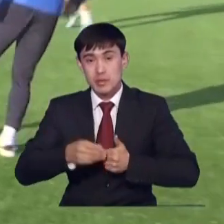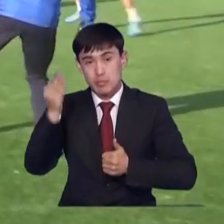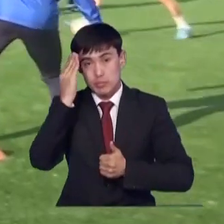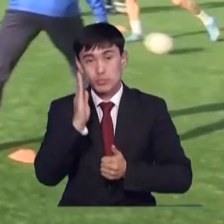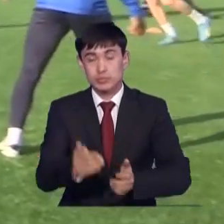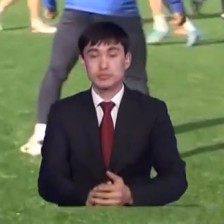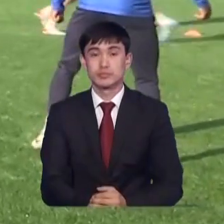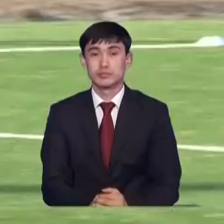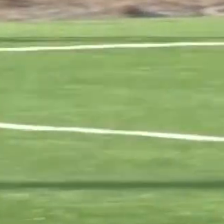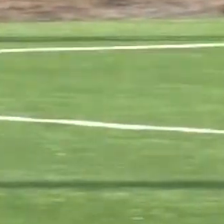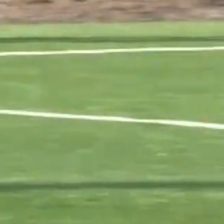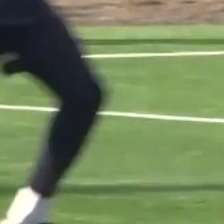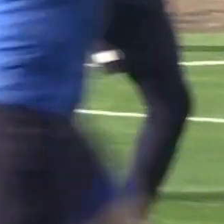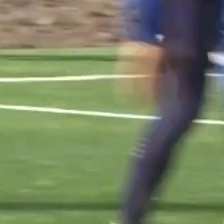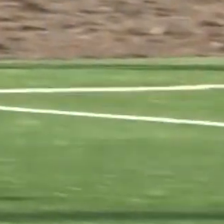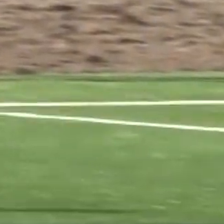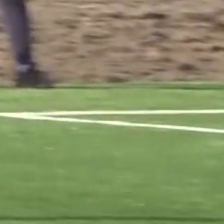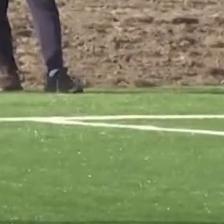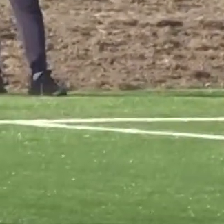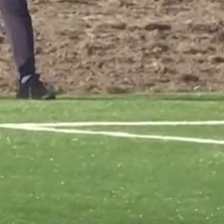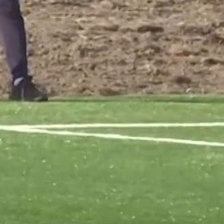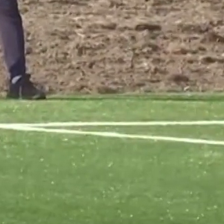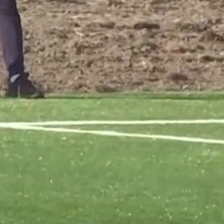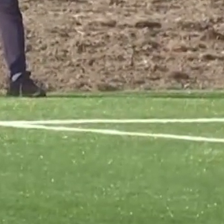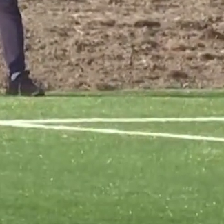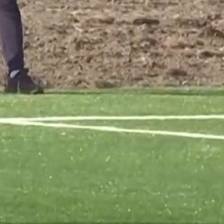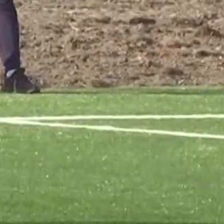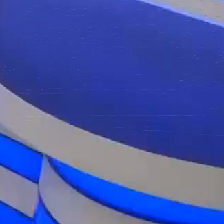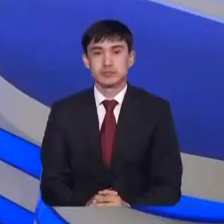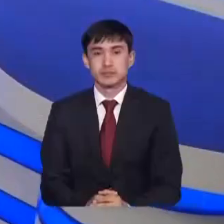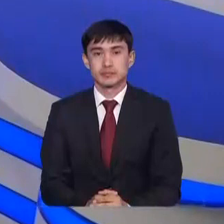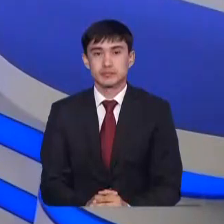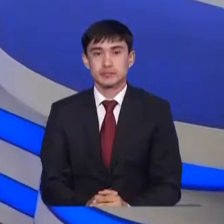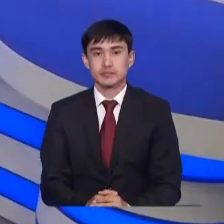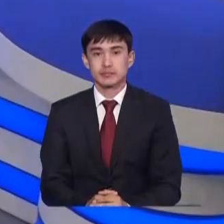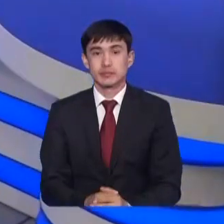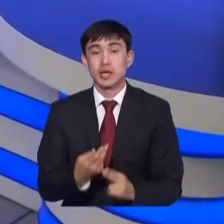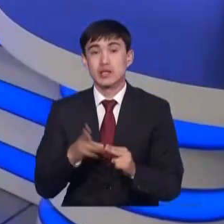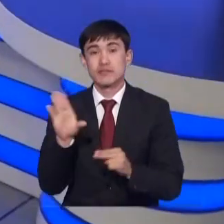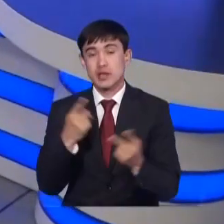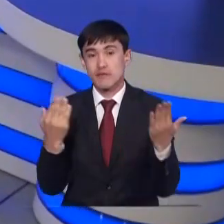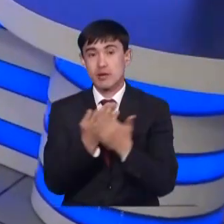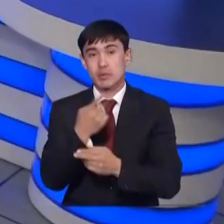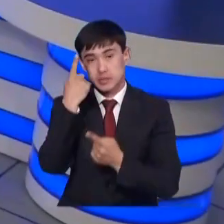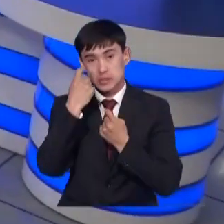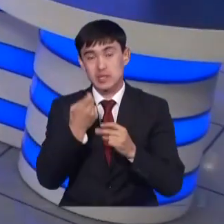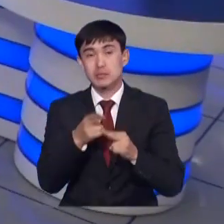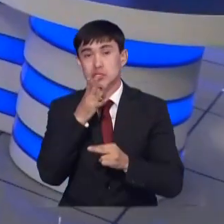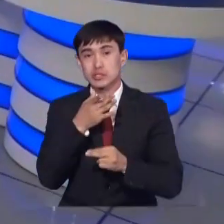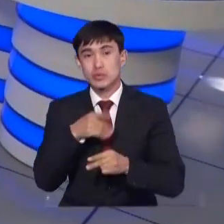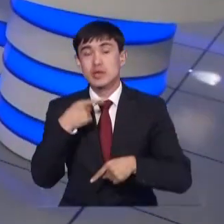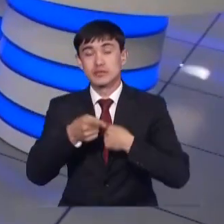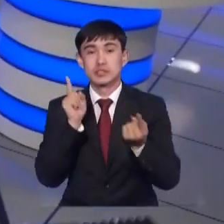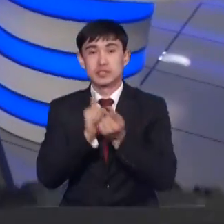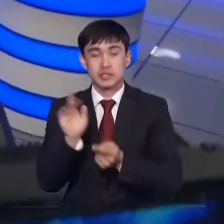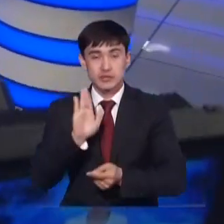Агаев рнов телерадиокомпания Это вся информация к этому часу оставайтесь на